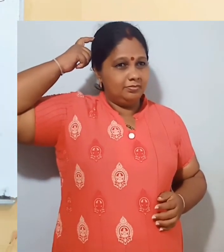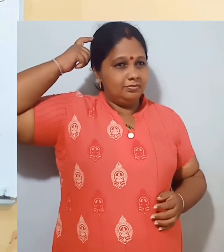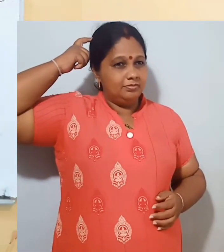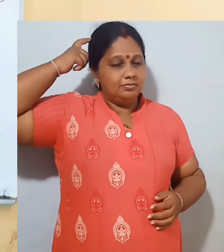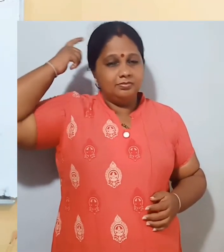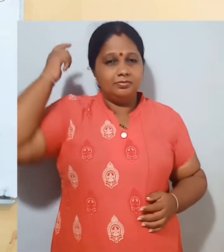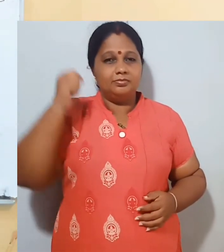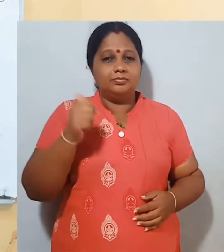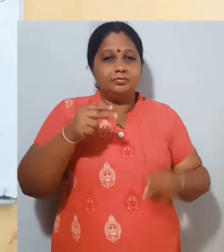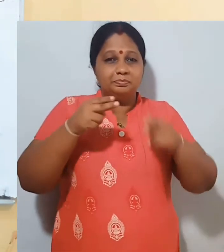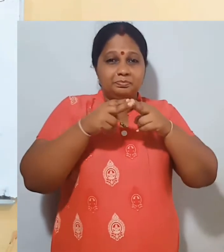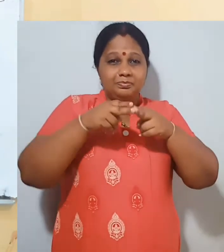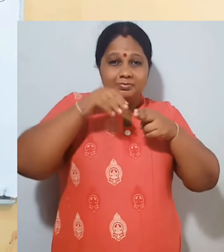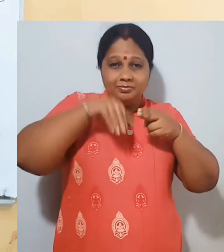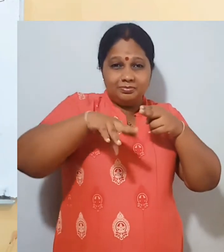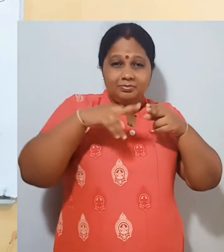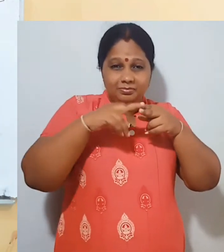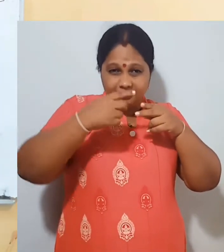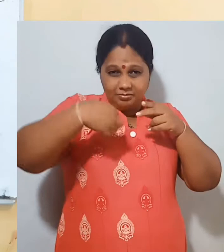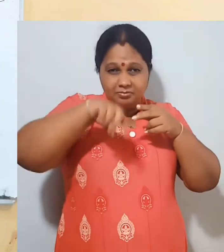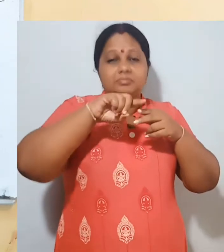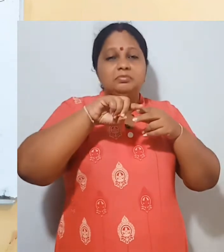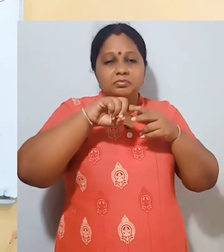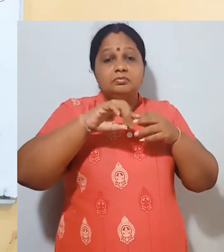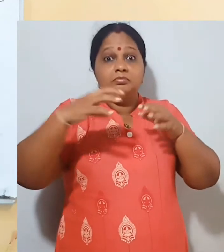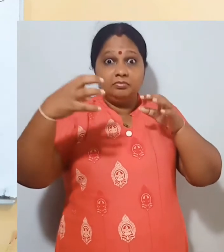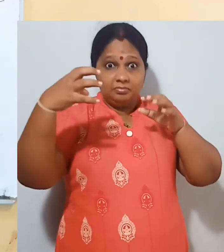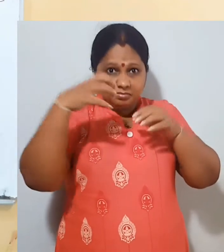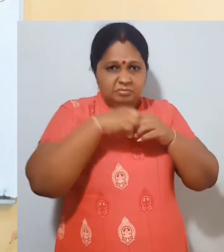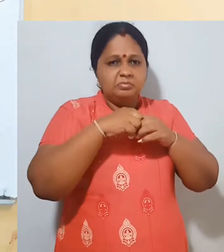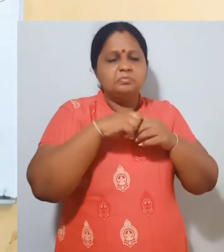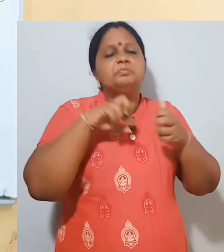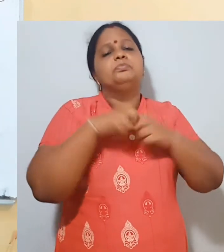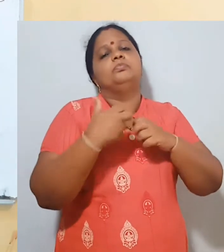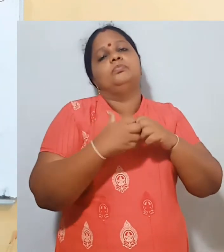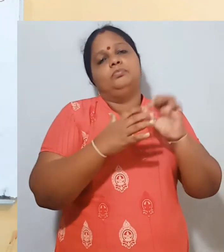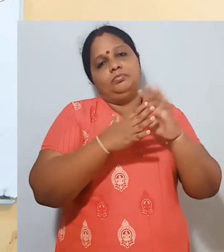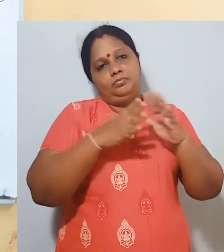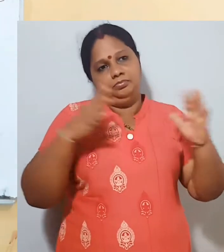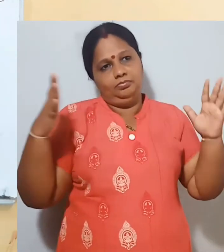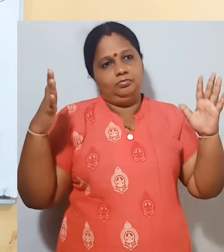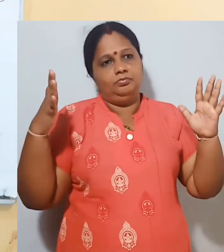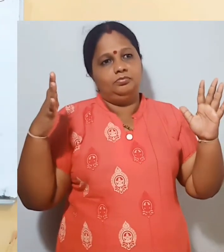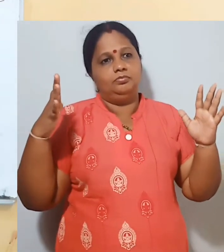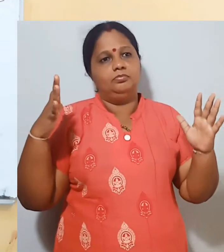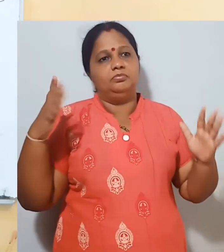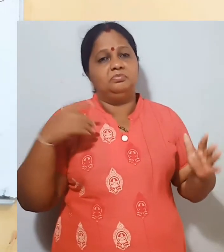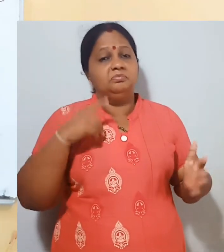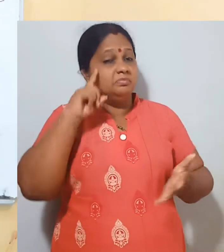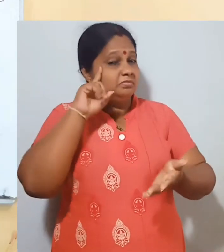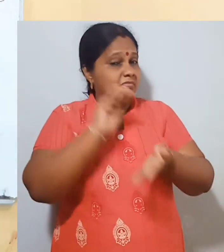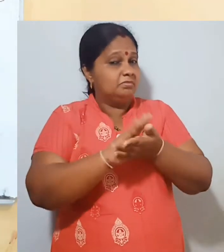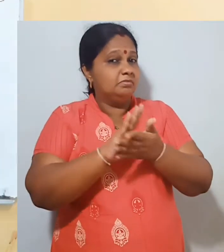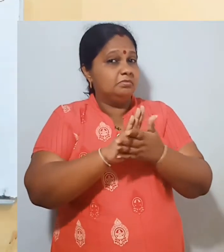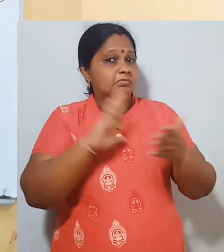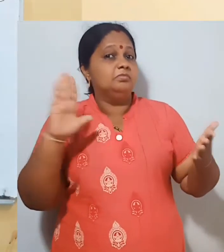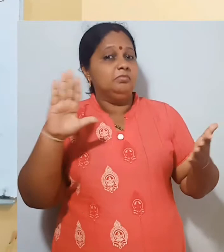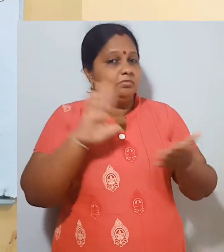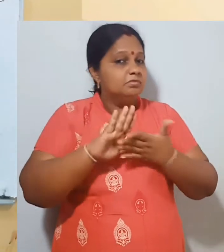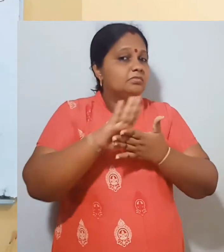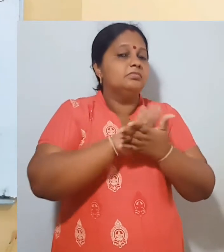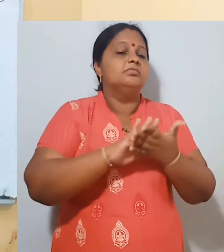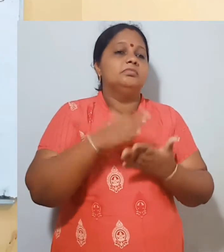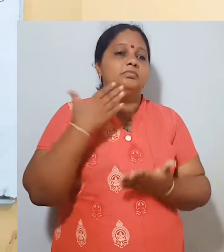உறுப்புகள், அப்படியான இடங்கள்ல கடிப்படுமாக இருந்தால் அது ரிஸ்க் கூட. அதை கொஞ்சம் நாங்க கவனமாக ஹேண்டில் பண்ண வேண்டி